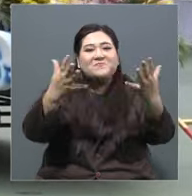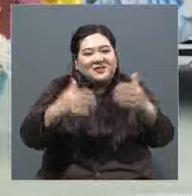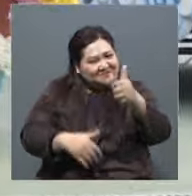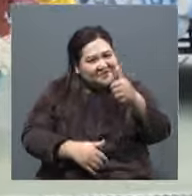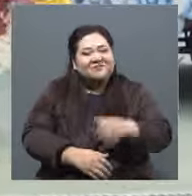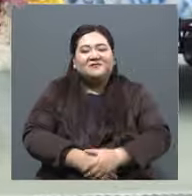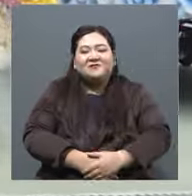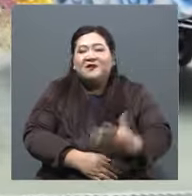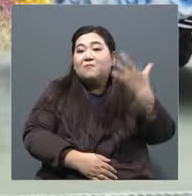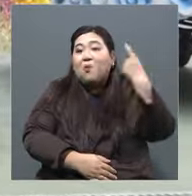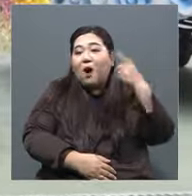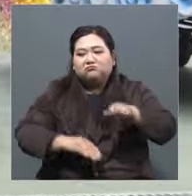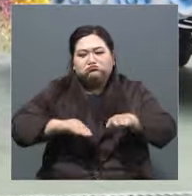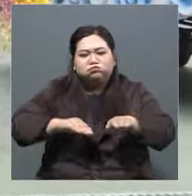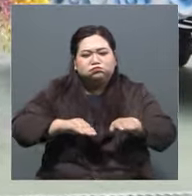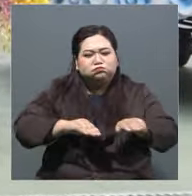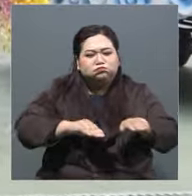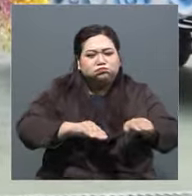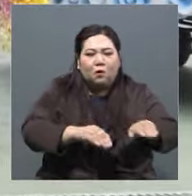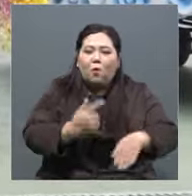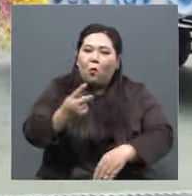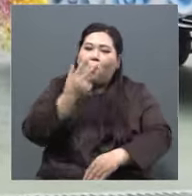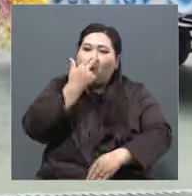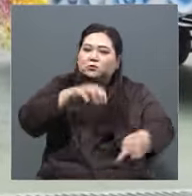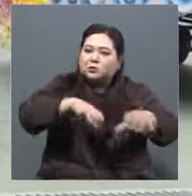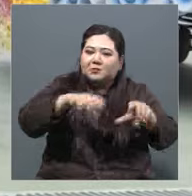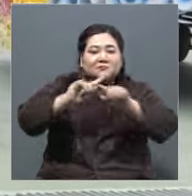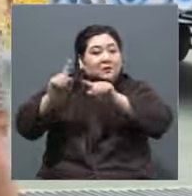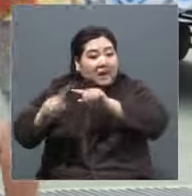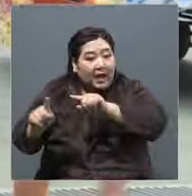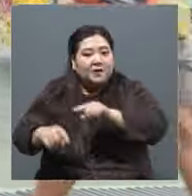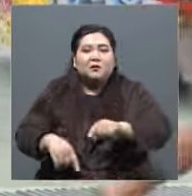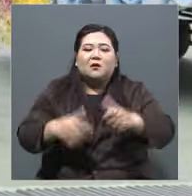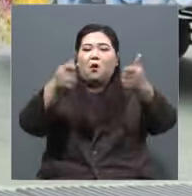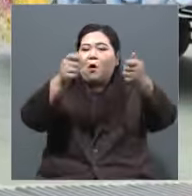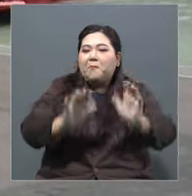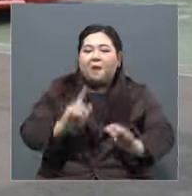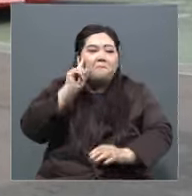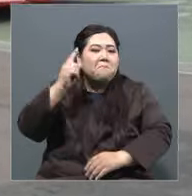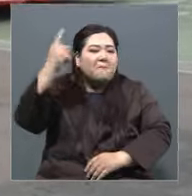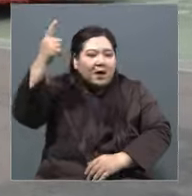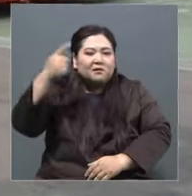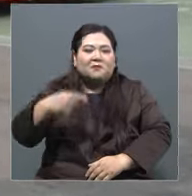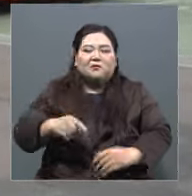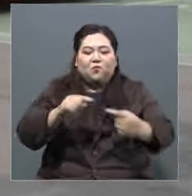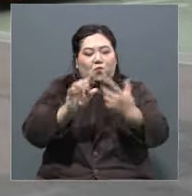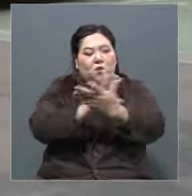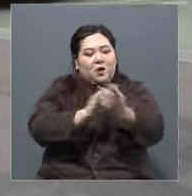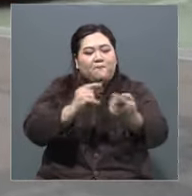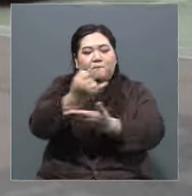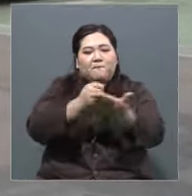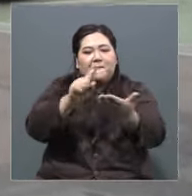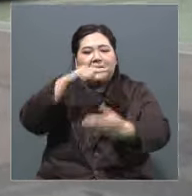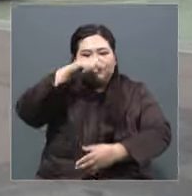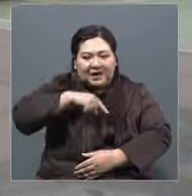ขบวนเปิดเมื่อวานนี้นะครับหลากหลายรูปแบบการสร้างสรรค์สะท้อนถึงศิลปะวัฒนธรรมของไทยเป็นอย่างดีดี